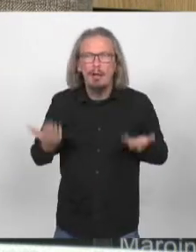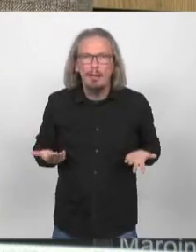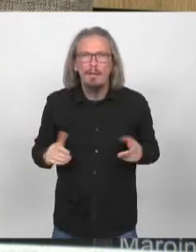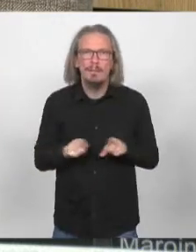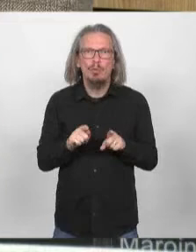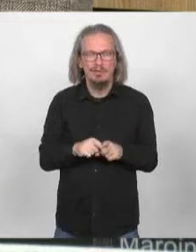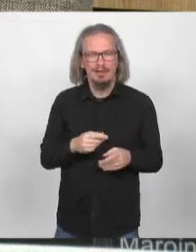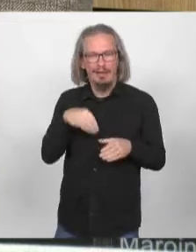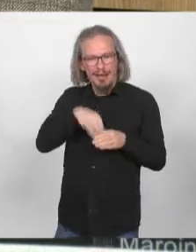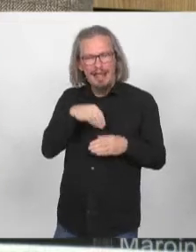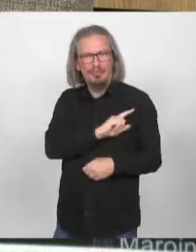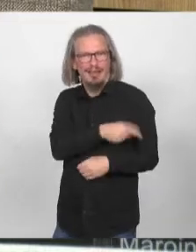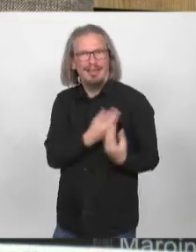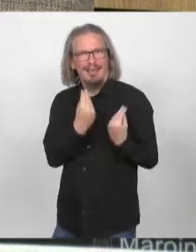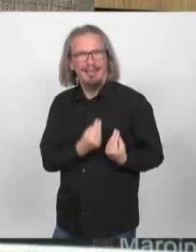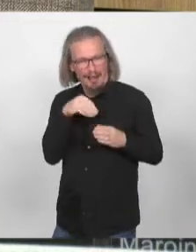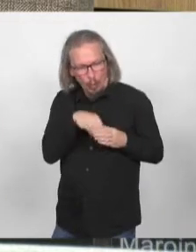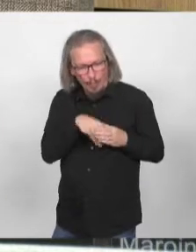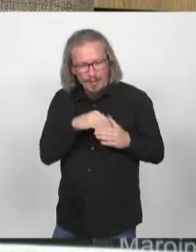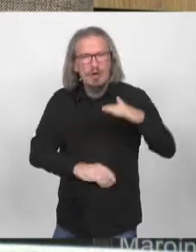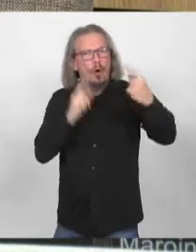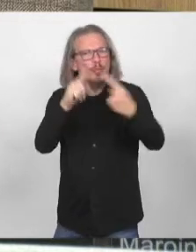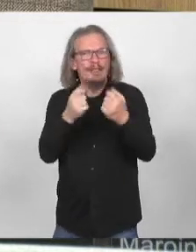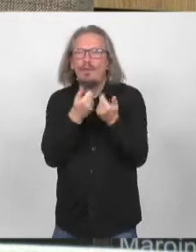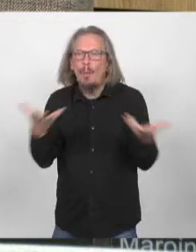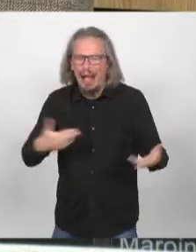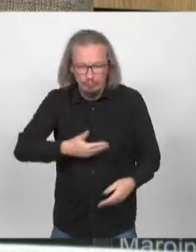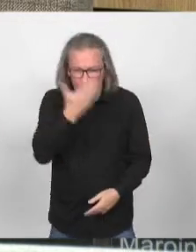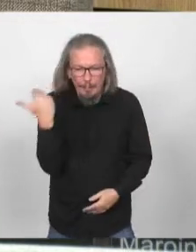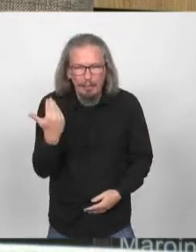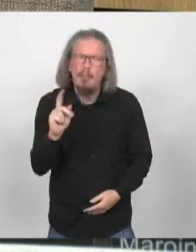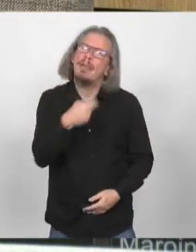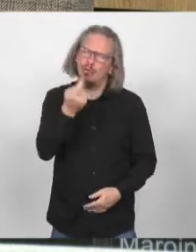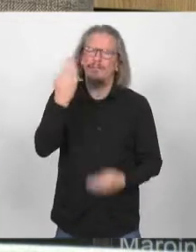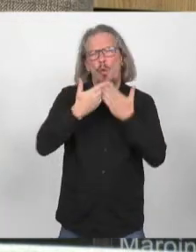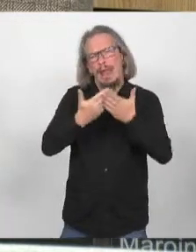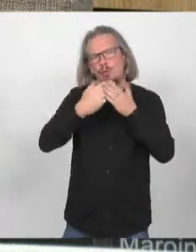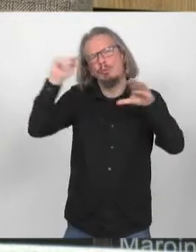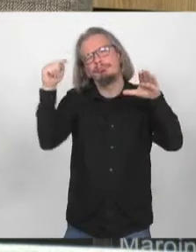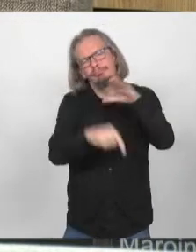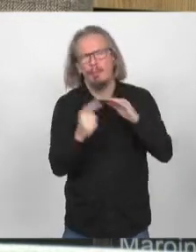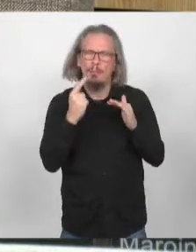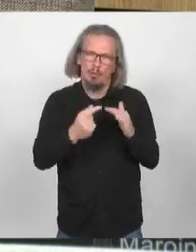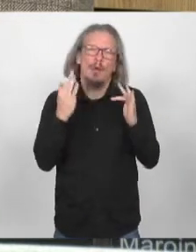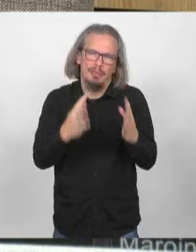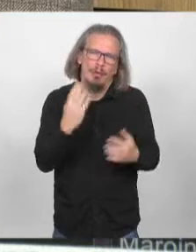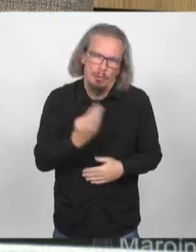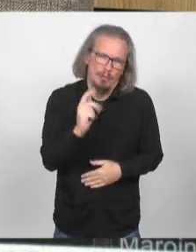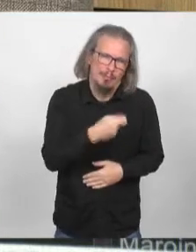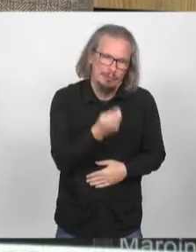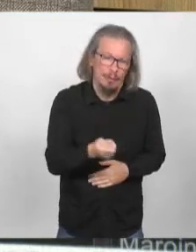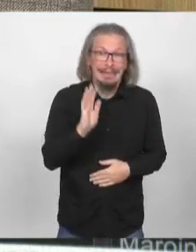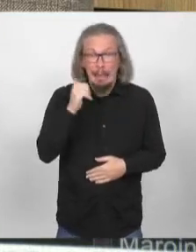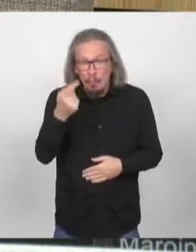d'énergie vous espérez atteindre grâce à ces mesures. Il est vrai que cela nécessite des études approfondies qui demandent du temps. C'est pourquoi, à notre